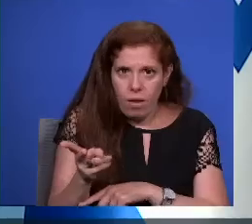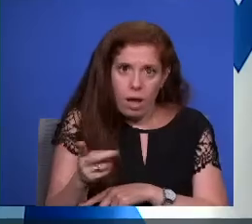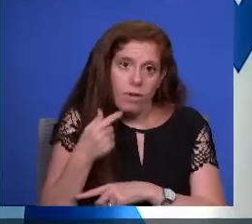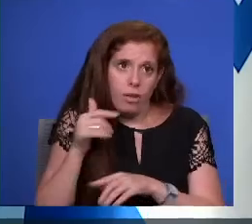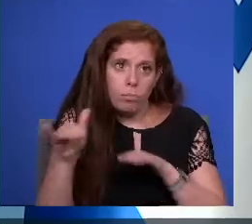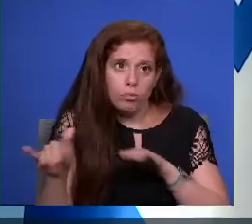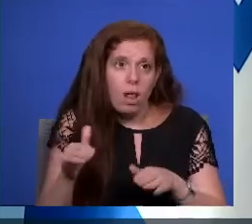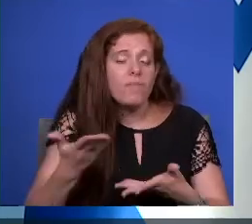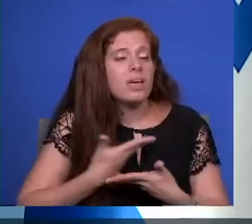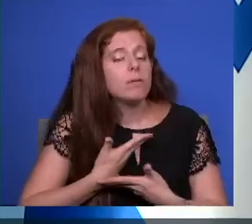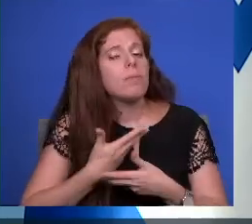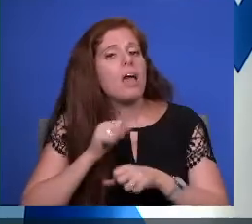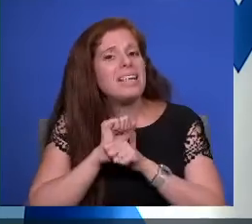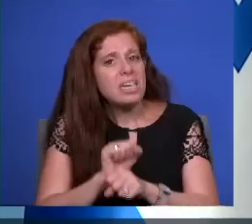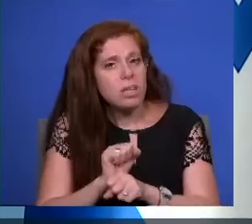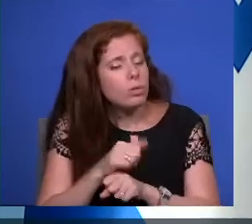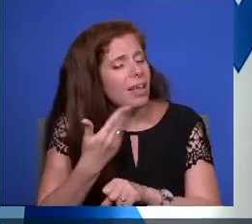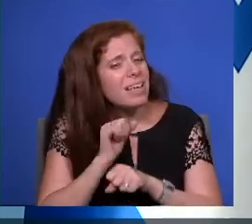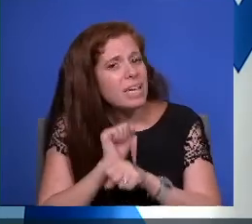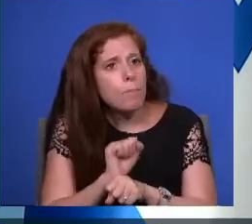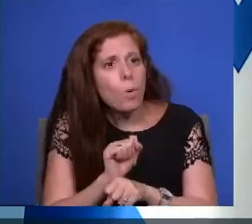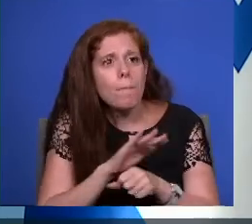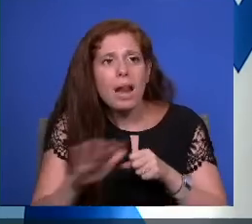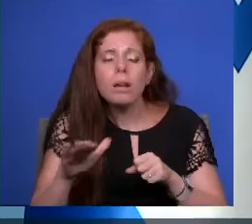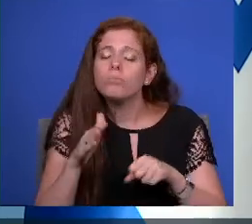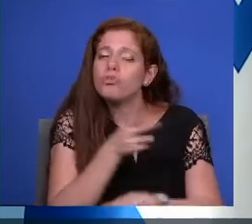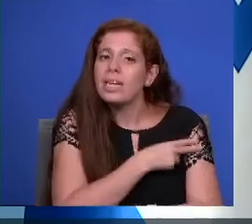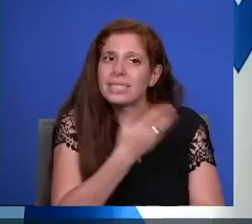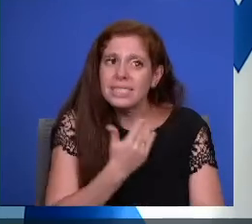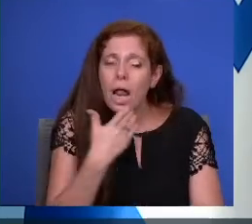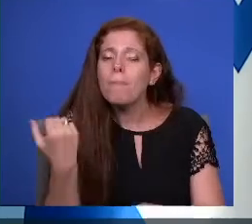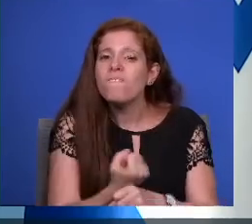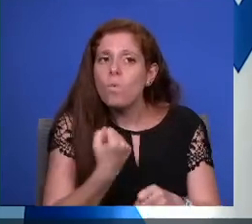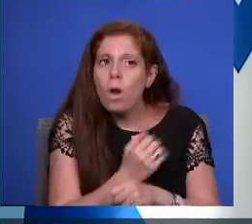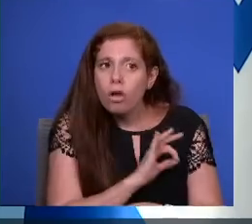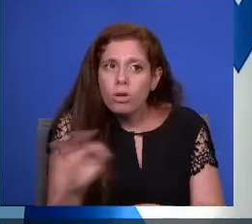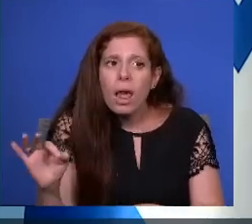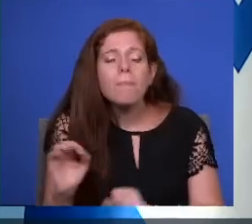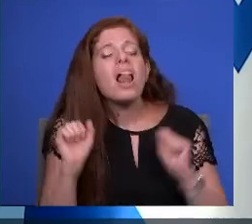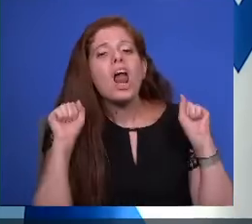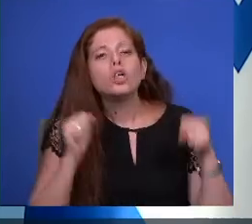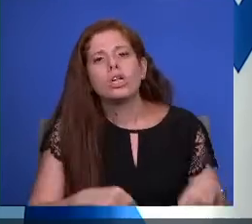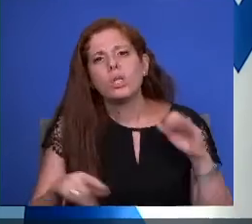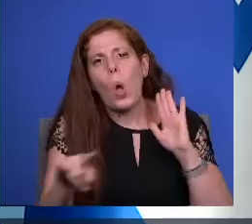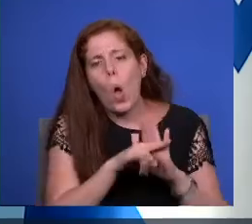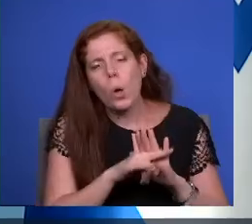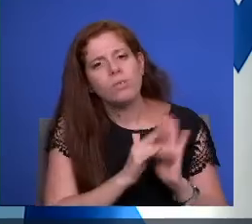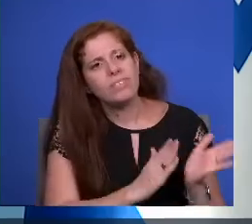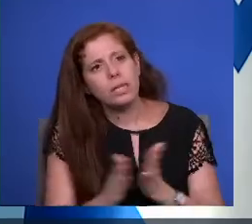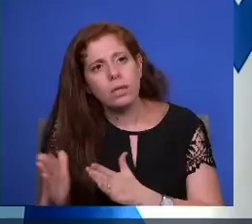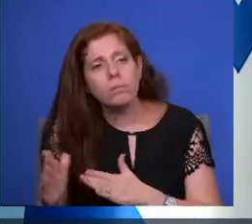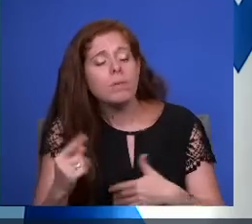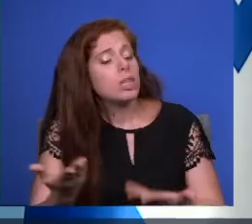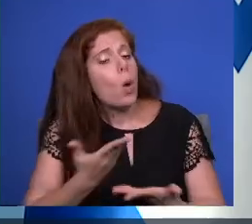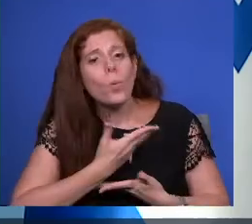נותן גיבוי מלא למשטרת ישראל ולכוחות הביטחון בפעולתם להשליט את החוק והסדר. אנחנו לא נקבל שום